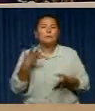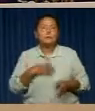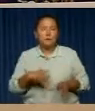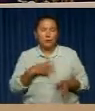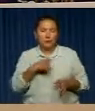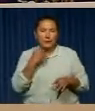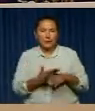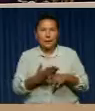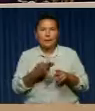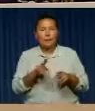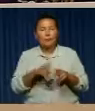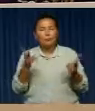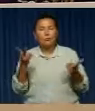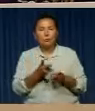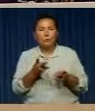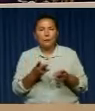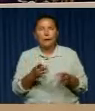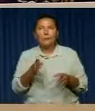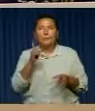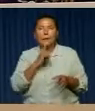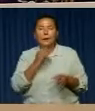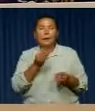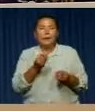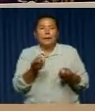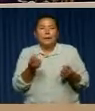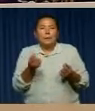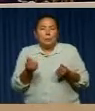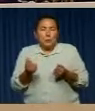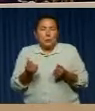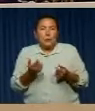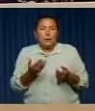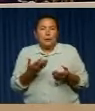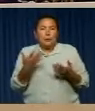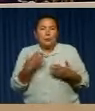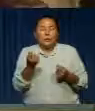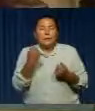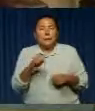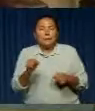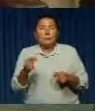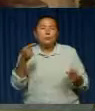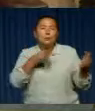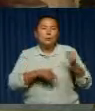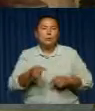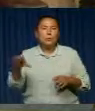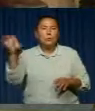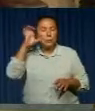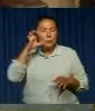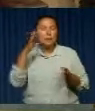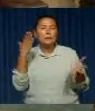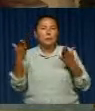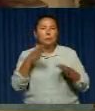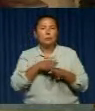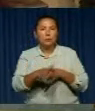жүре берсек, біз бұны еш уақытта да жеңе алмаймыз. Біз азғантай халықпыз, біз жеңетін уақытымыз болды оны. Бірақ бір-бірімізді тыңдап білсек,